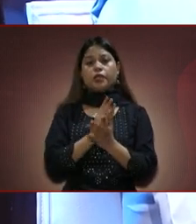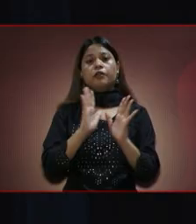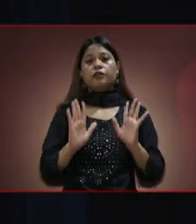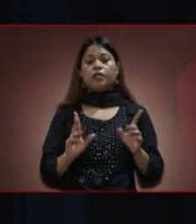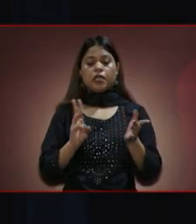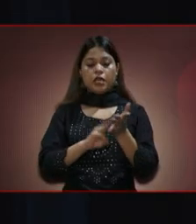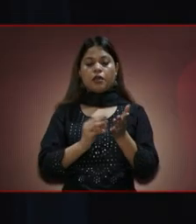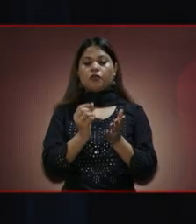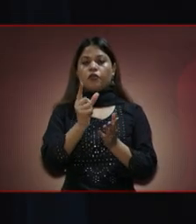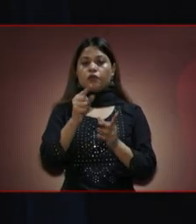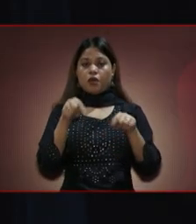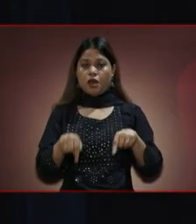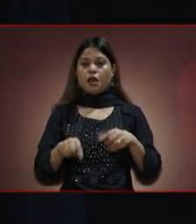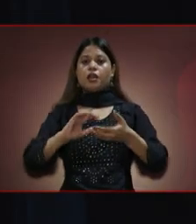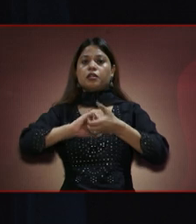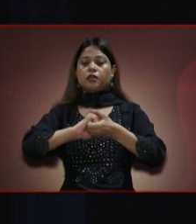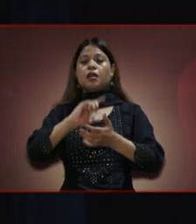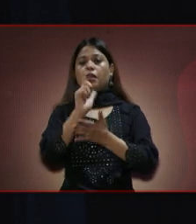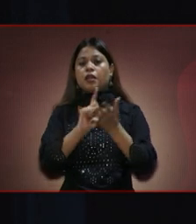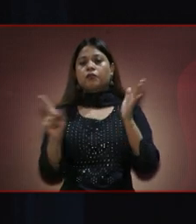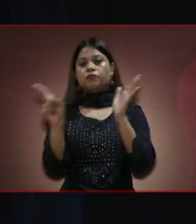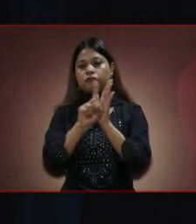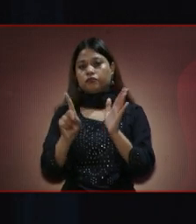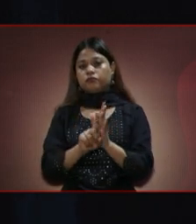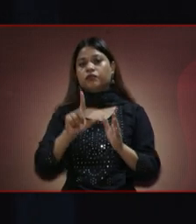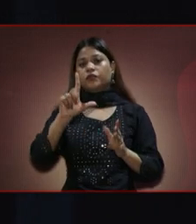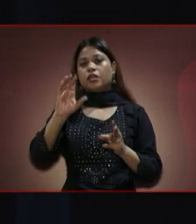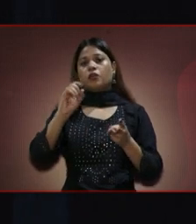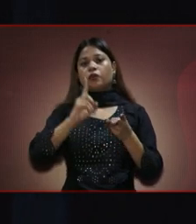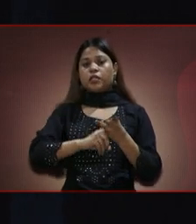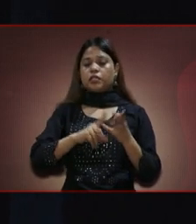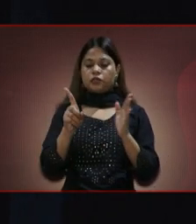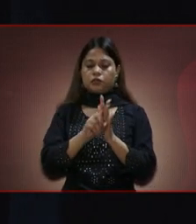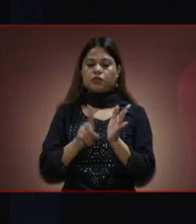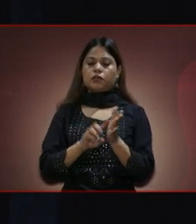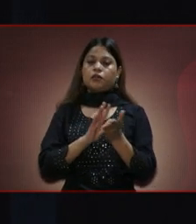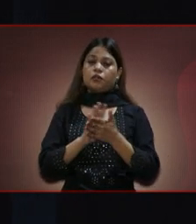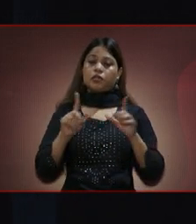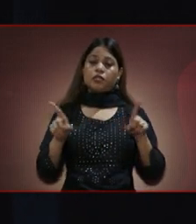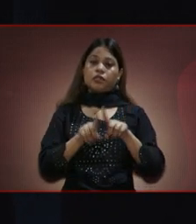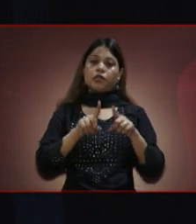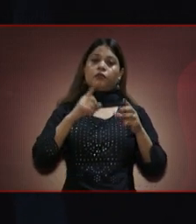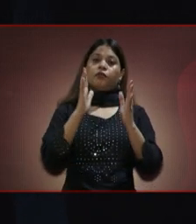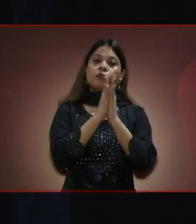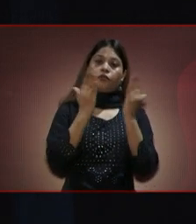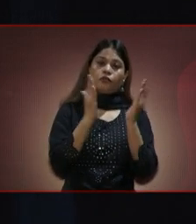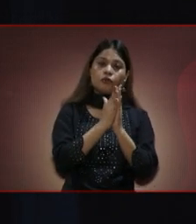MOU साइन हुआ है, जिसकी किताब शायद इस बार थोड़ा